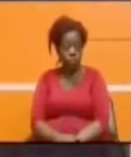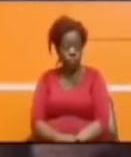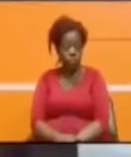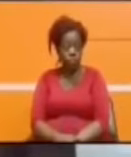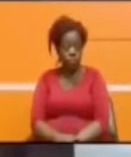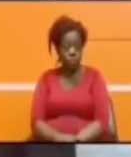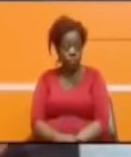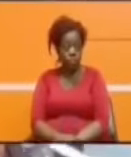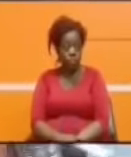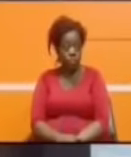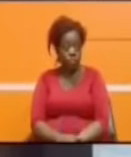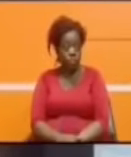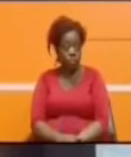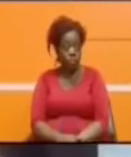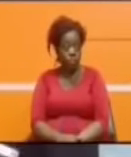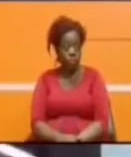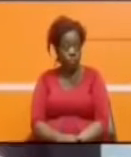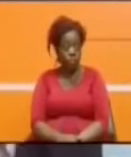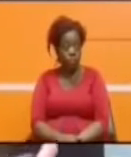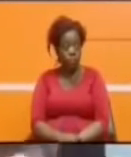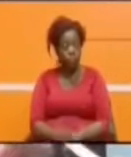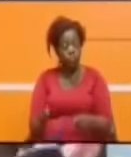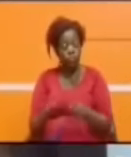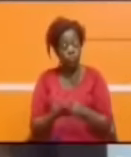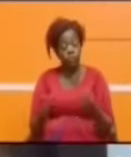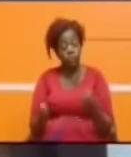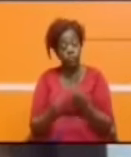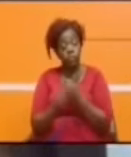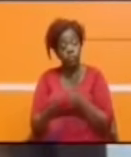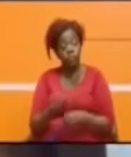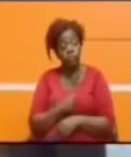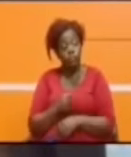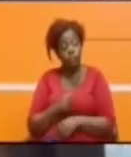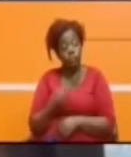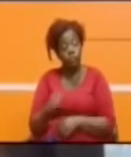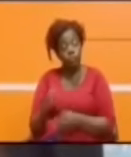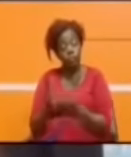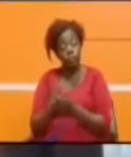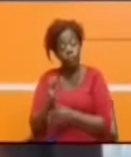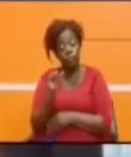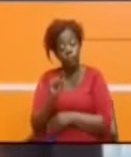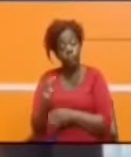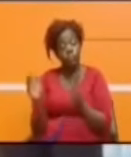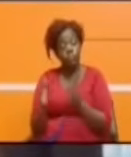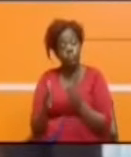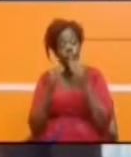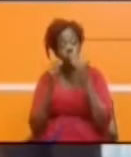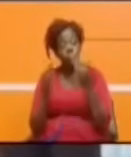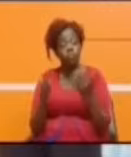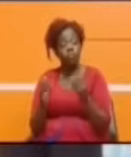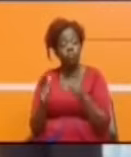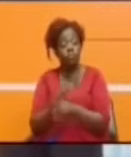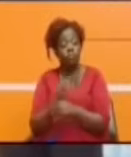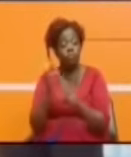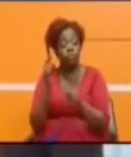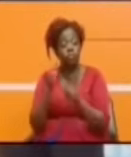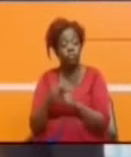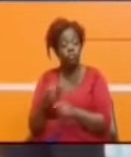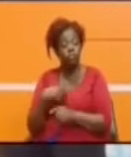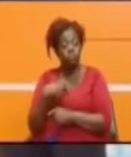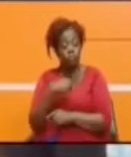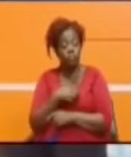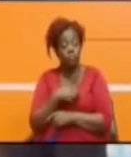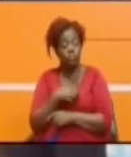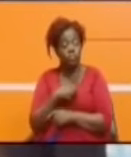And we have been even deprived of from delivering our mothers due to little space. So we are so thankful to UPDF and the